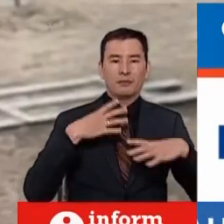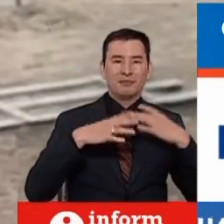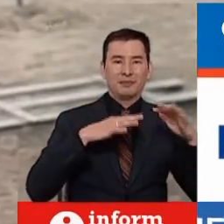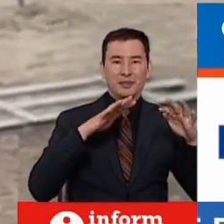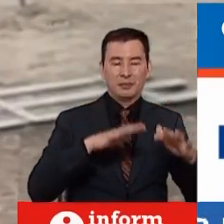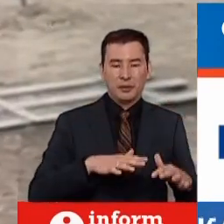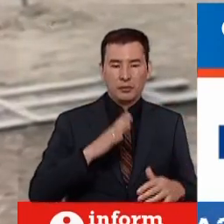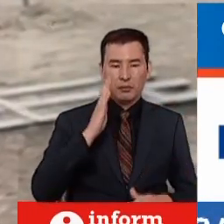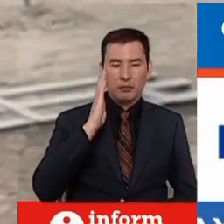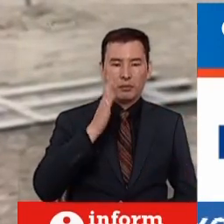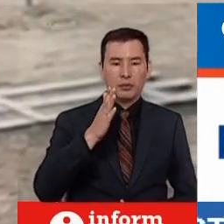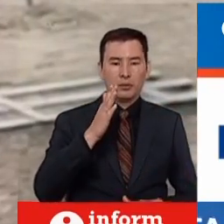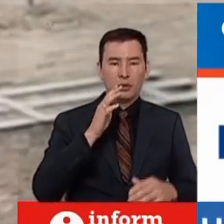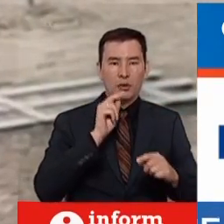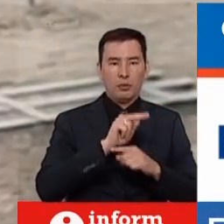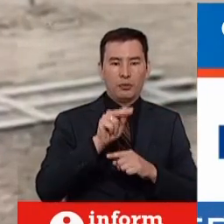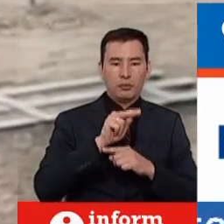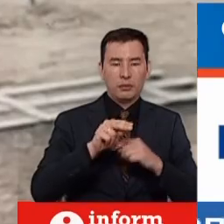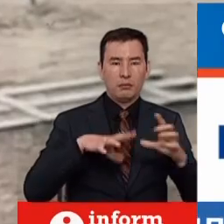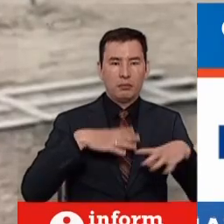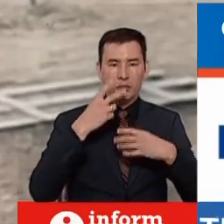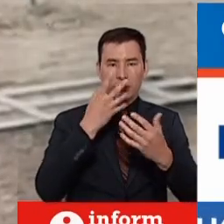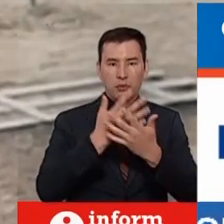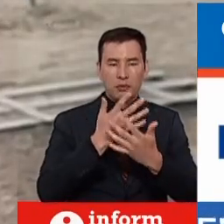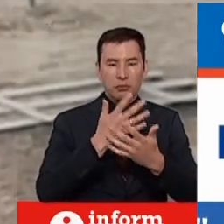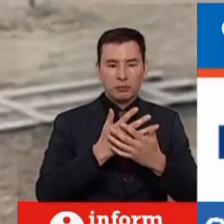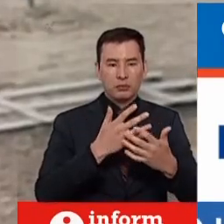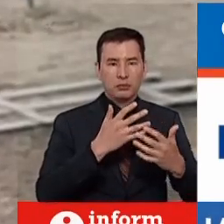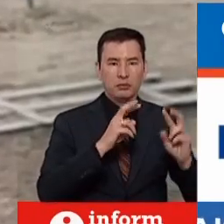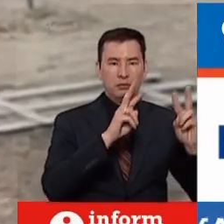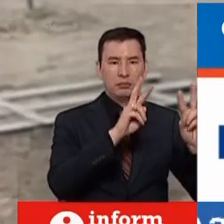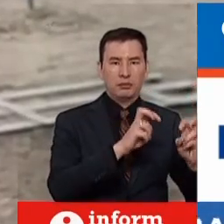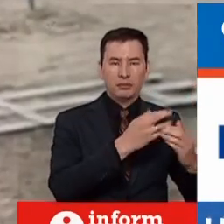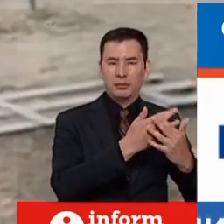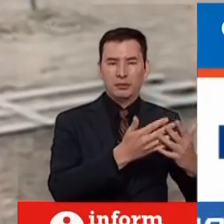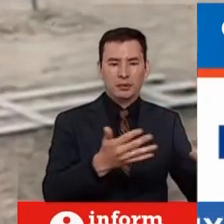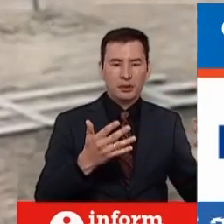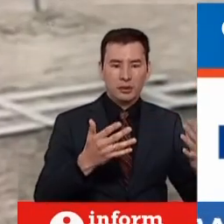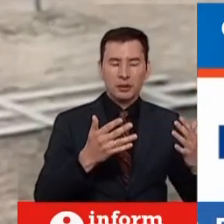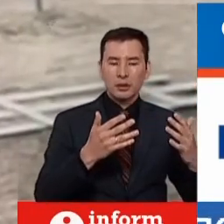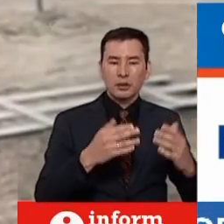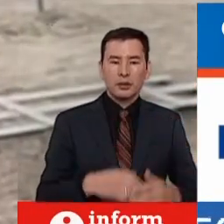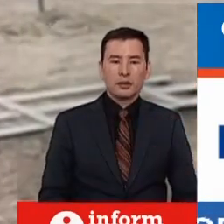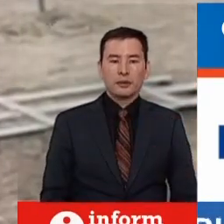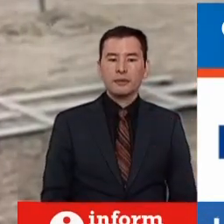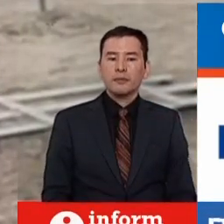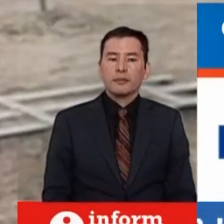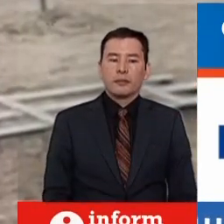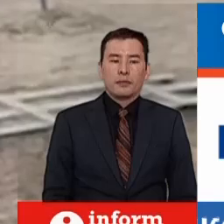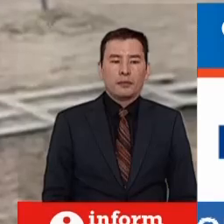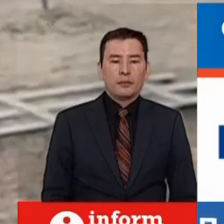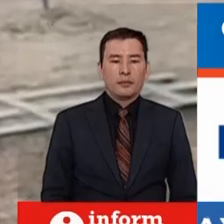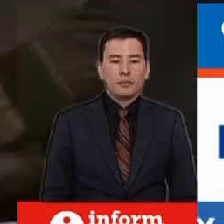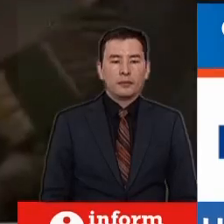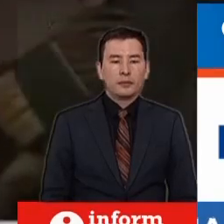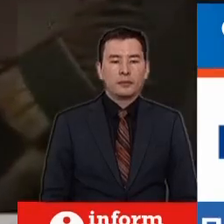будет обучаемым продемонстрировано работа органов оперативного и тактического звеньев управления с учетом опыта современных